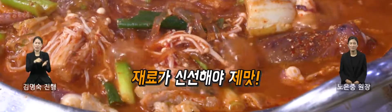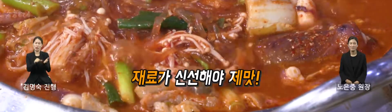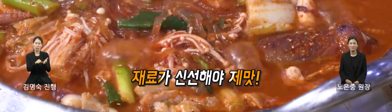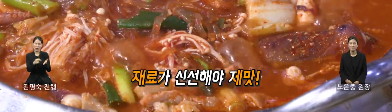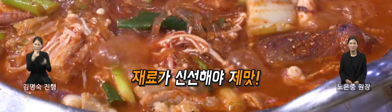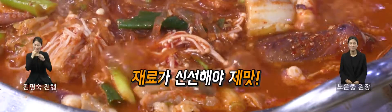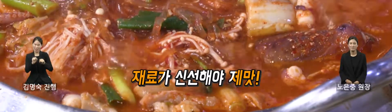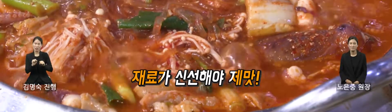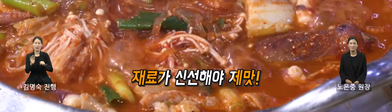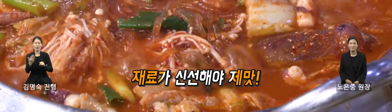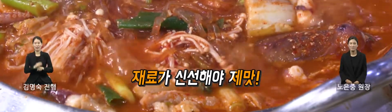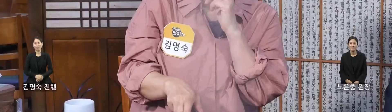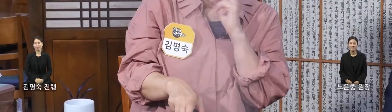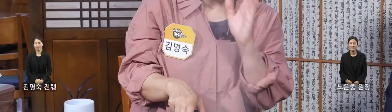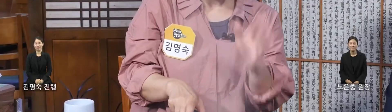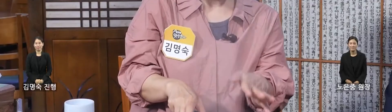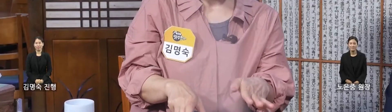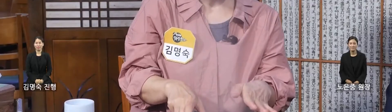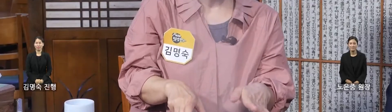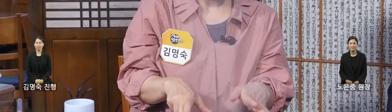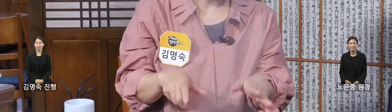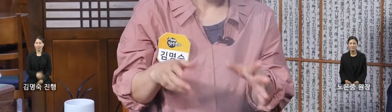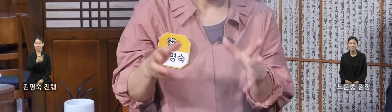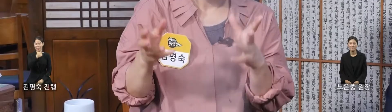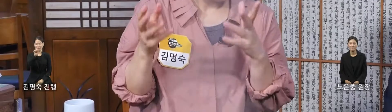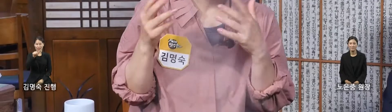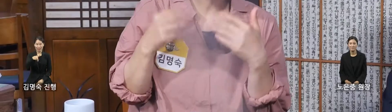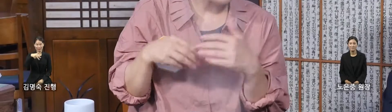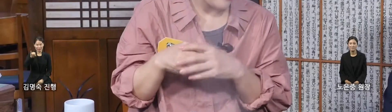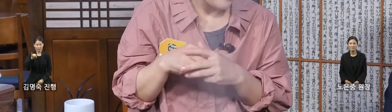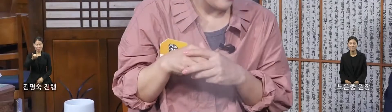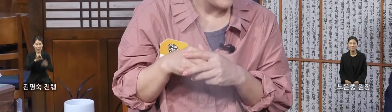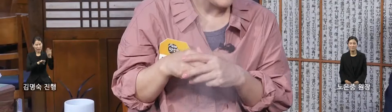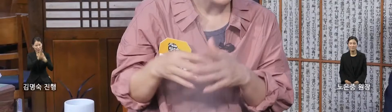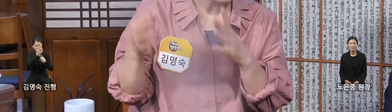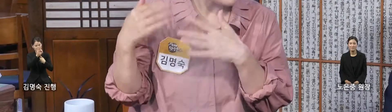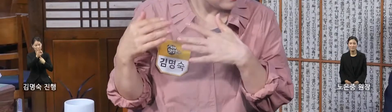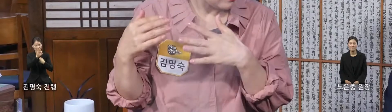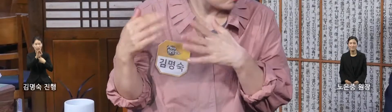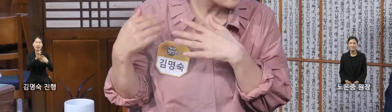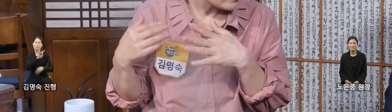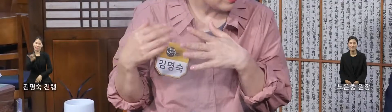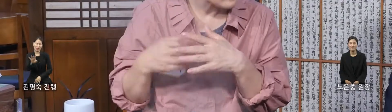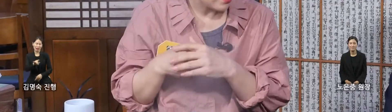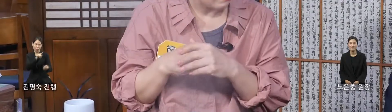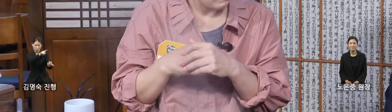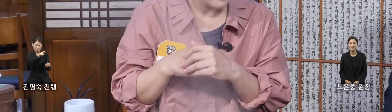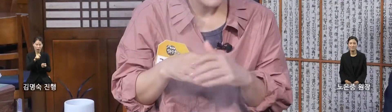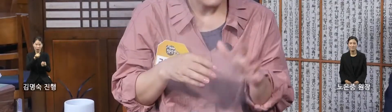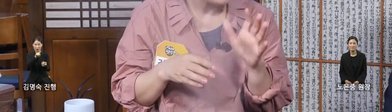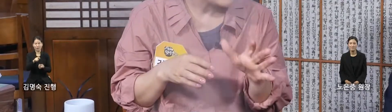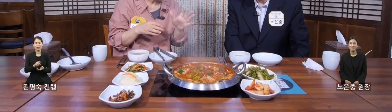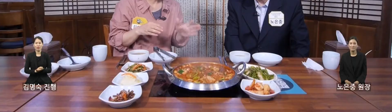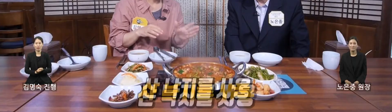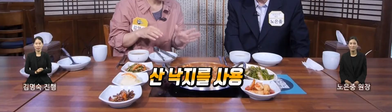되고요. 네. 그래서 이제 낙지는 보통 아침에 이제 아침마다 공수를 해오세요.